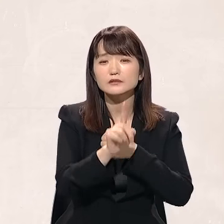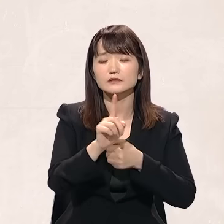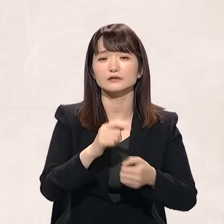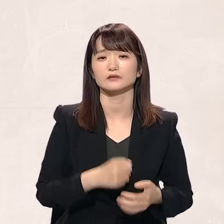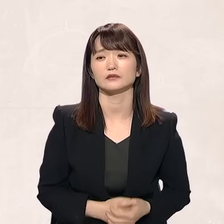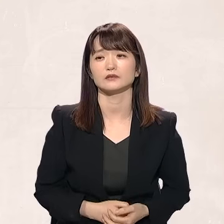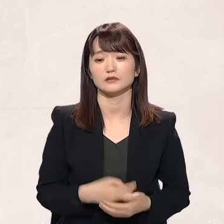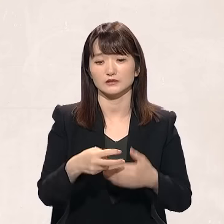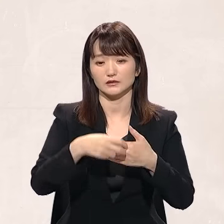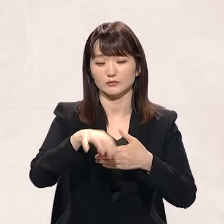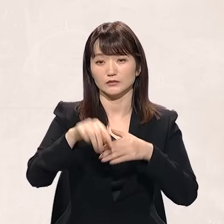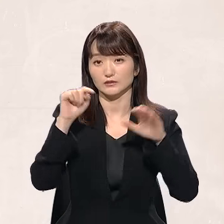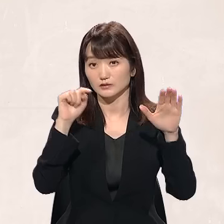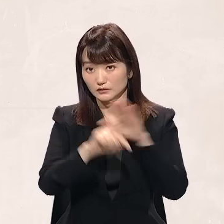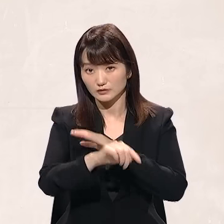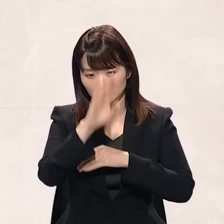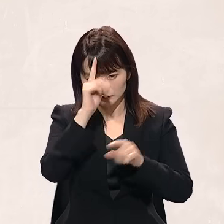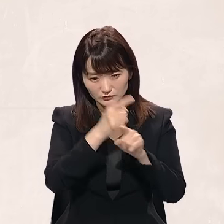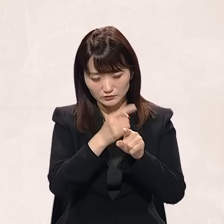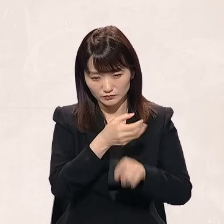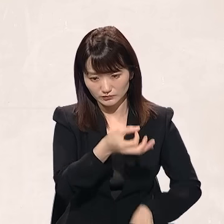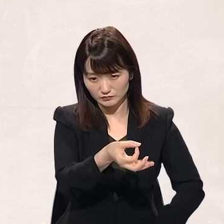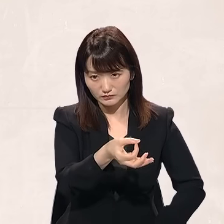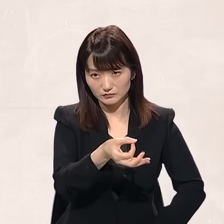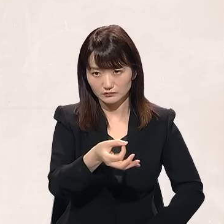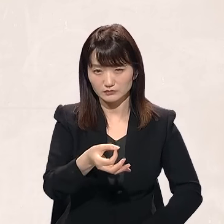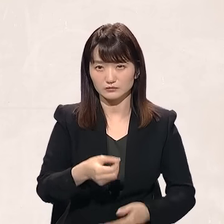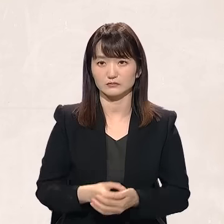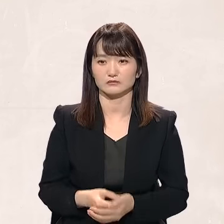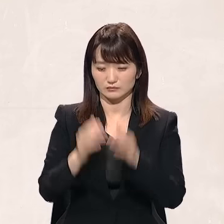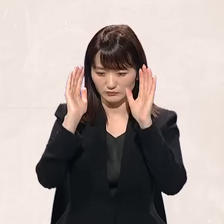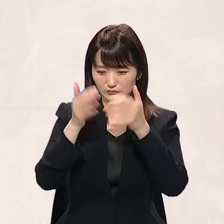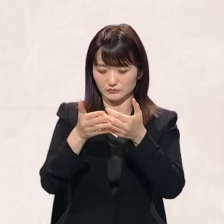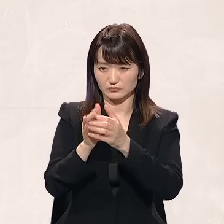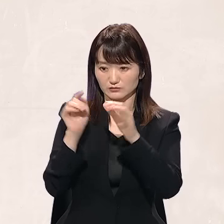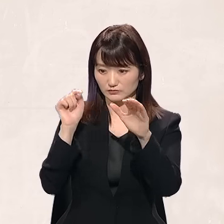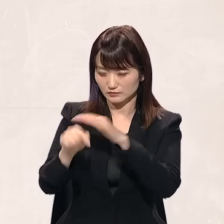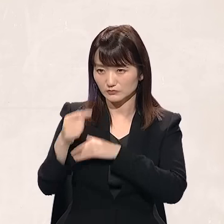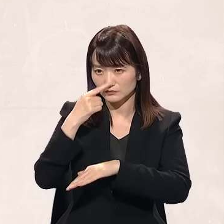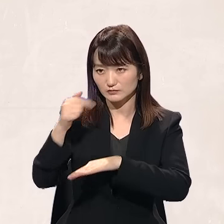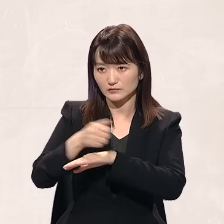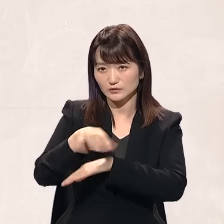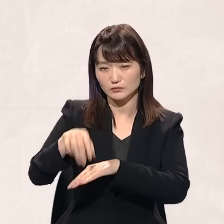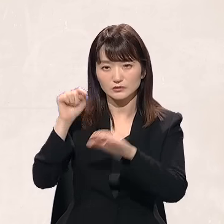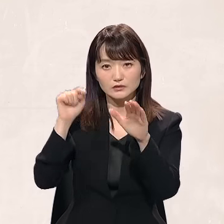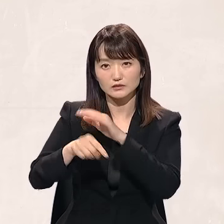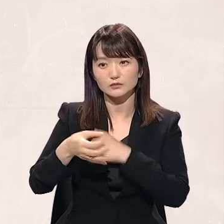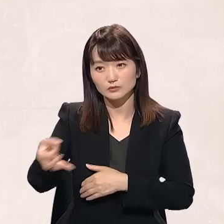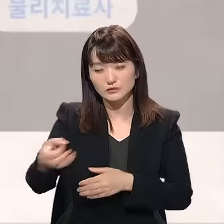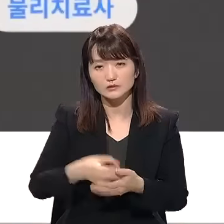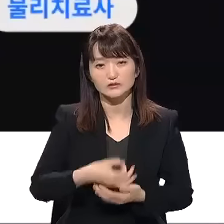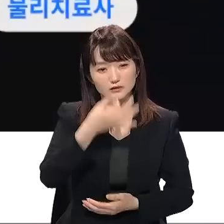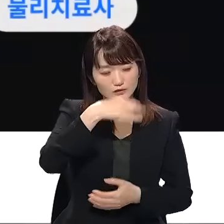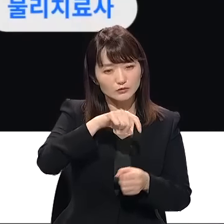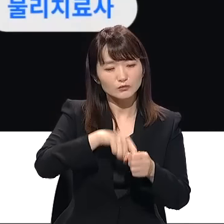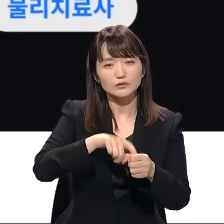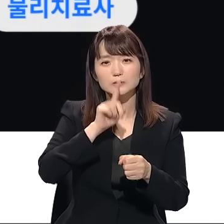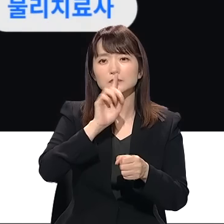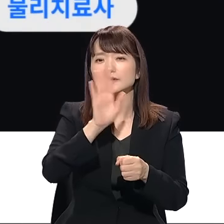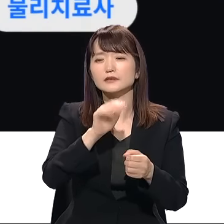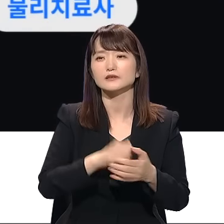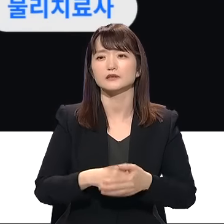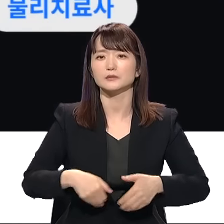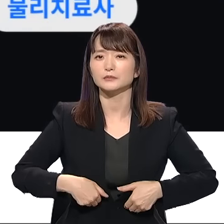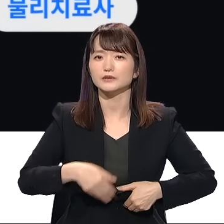우리가 병원에 가도 뭐 치료비는 내고요 학교에 가도 수업할 때 필요한 학원에 가또냅니다 하지만 영리 기관이라고 안 하는 이유가